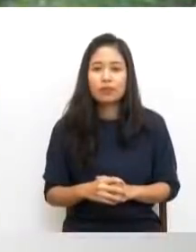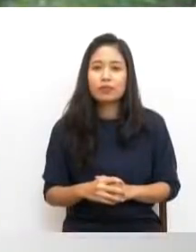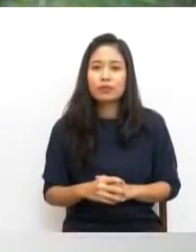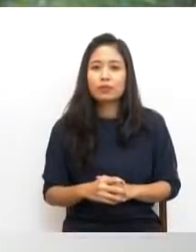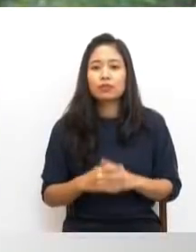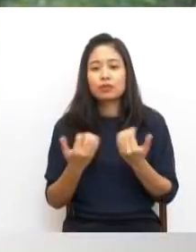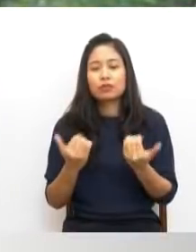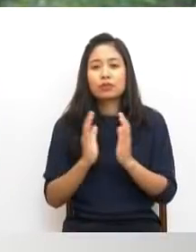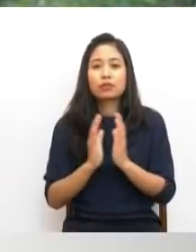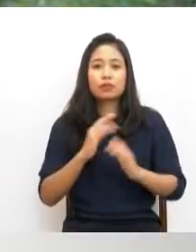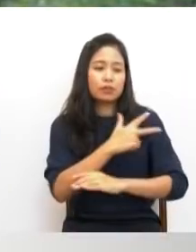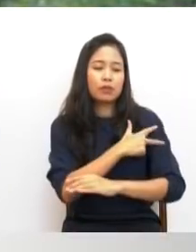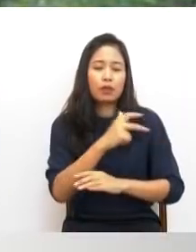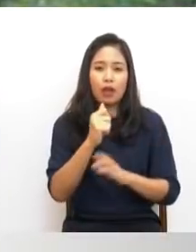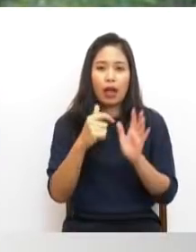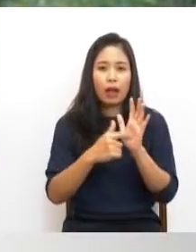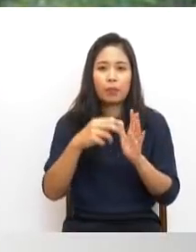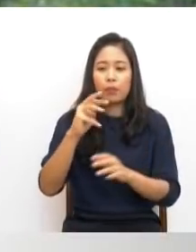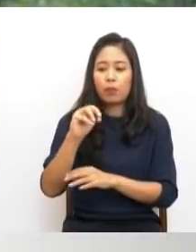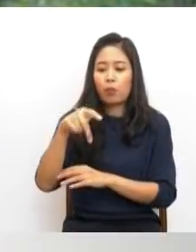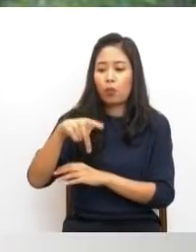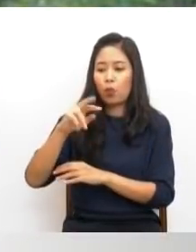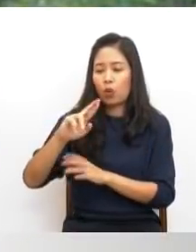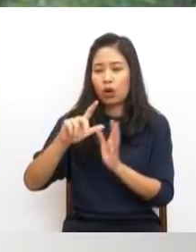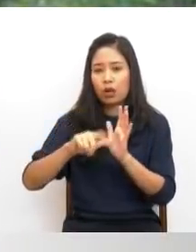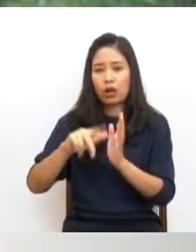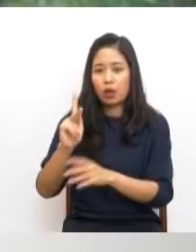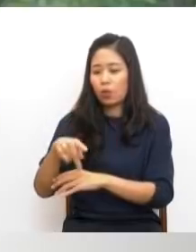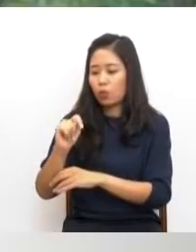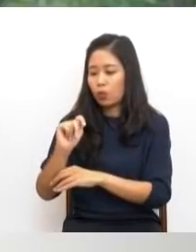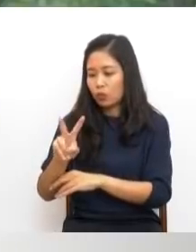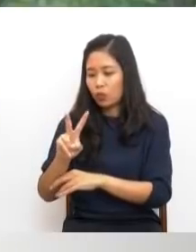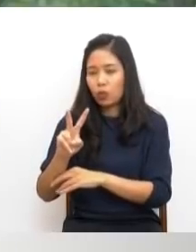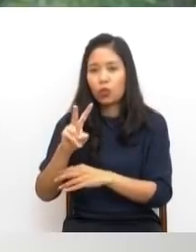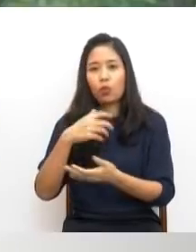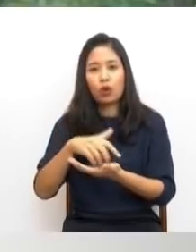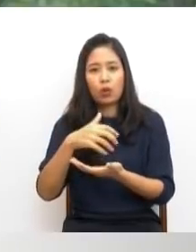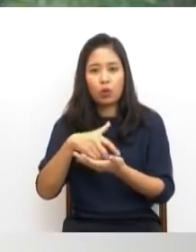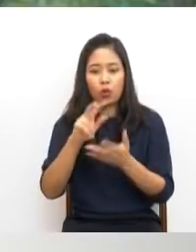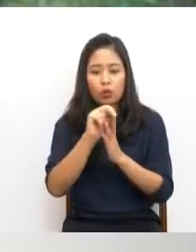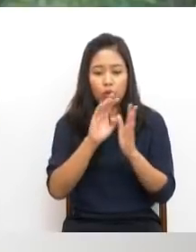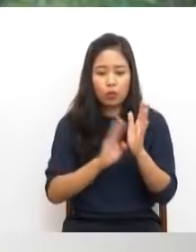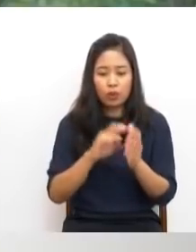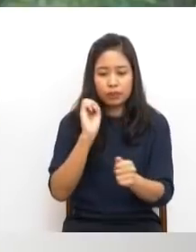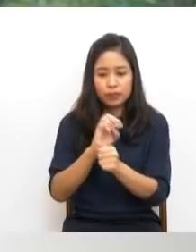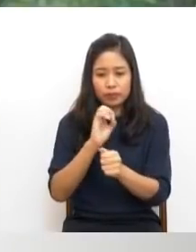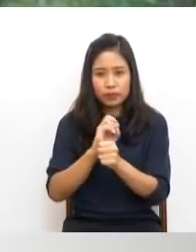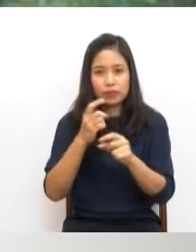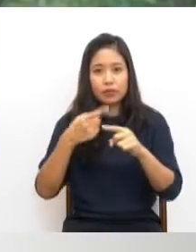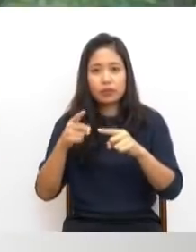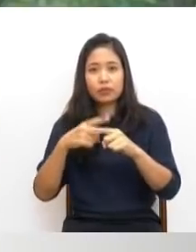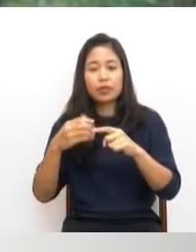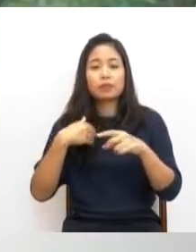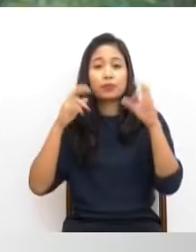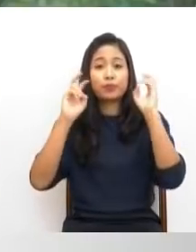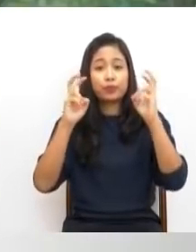ขอบคุณท่านดร.อัมพรพีนาสานะคะเลขาธิการคณะกรรมการการศึกษาขั้นพื้นฐานค่ะกับแนวนโยบายและข้อเสนอแนะต่างๆวันนี้5ประเด็นเบา